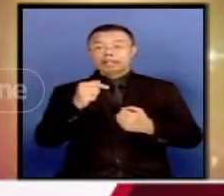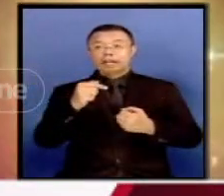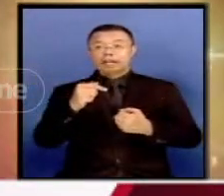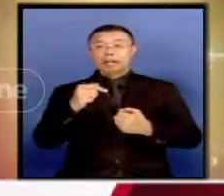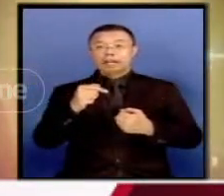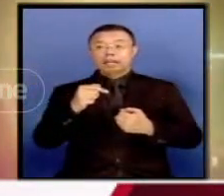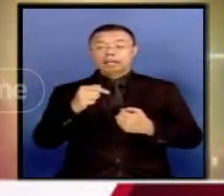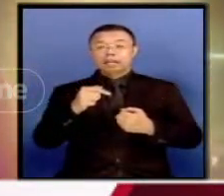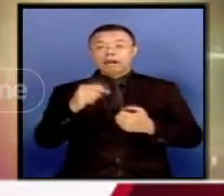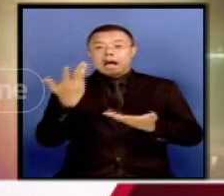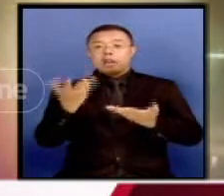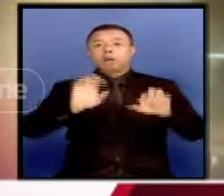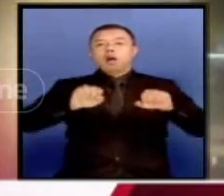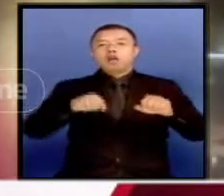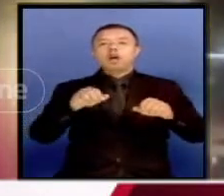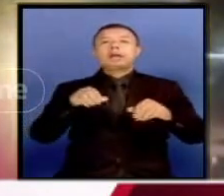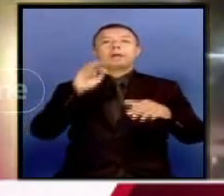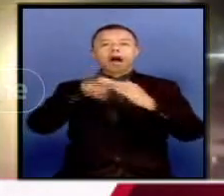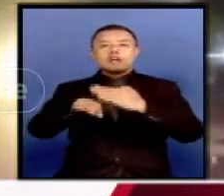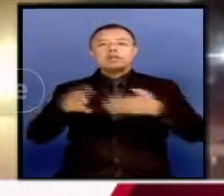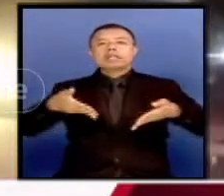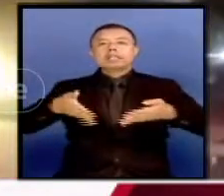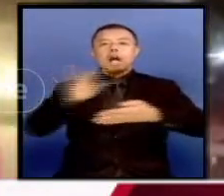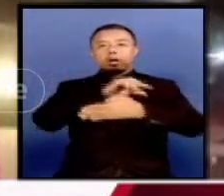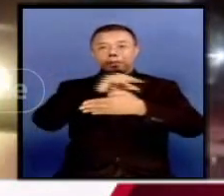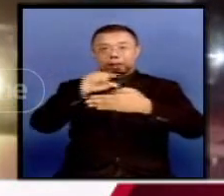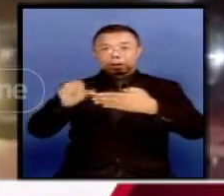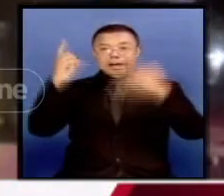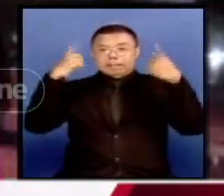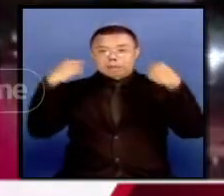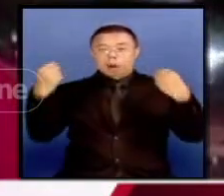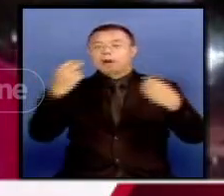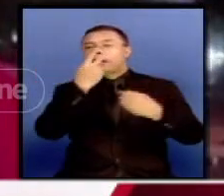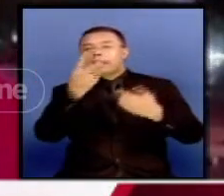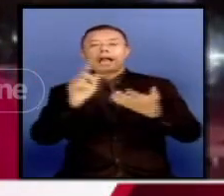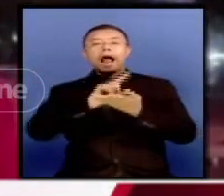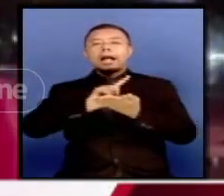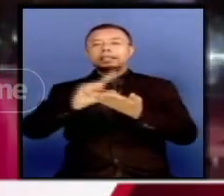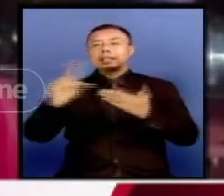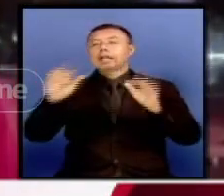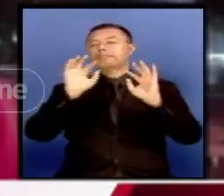pemudik yang melintas di jalur Pantura saat ini masih terpantau ramai lancar.